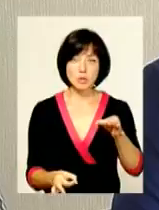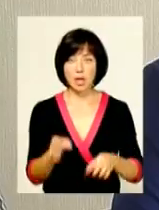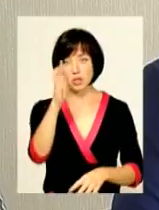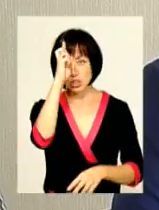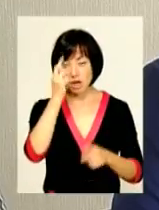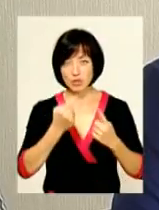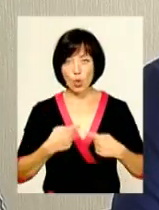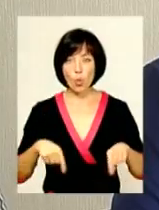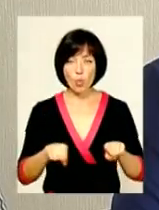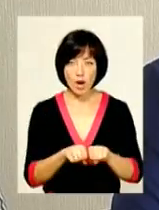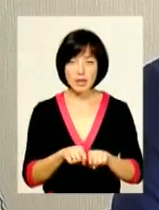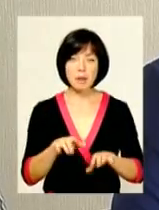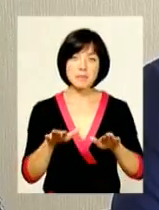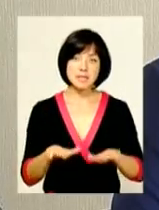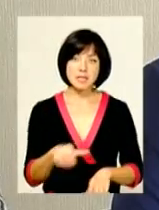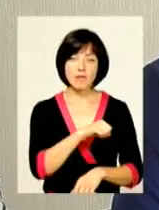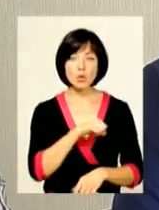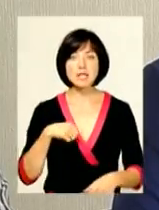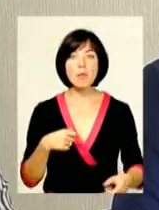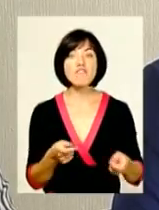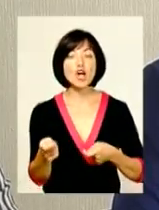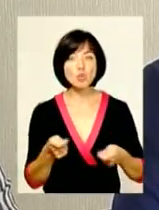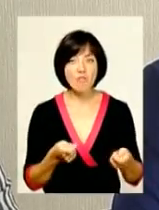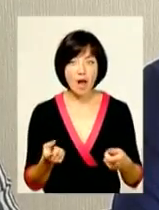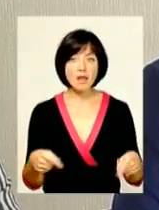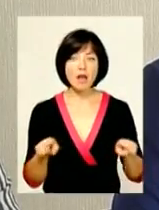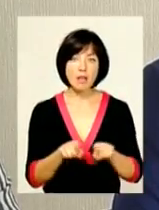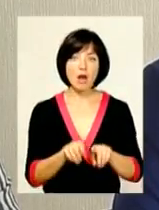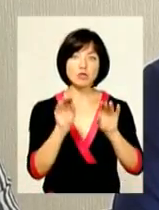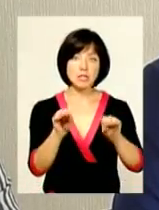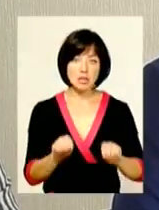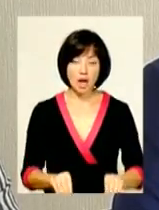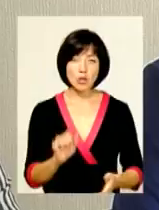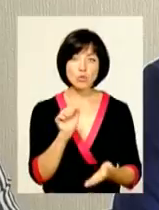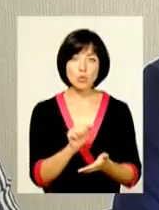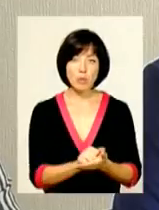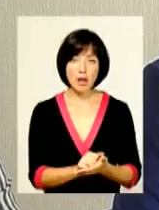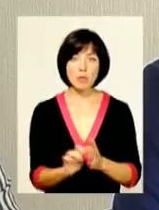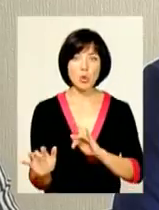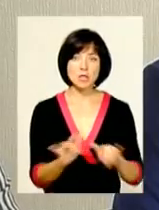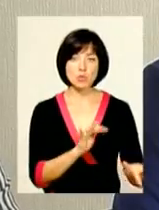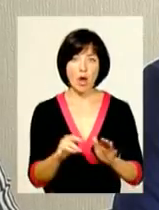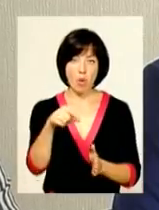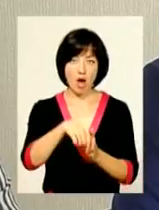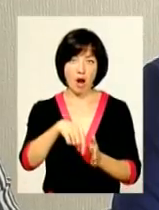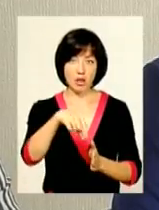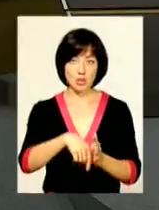державних органах, органах місцевого самоврядування, а також складання документів процесуального